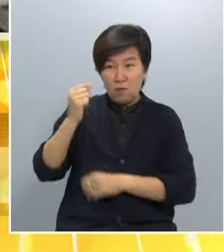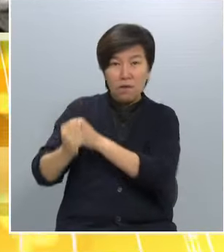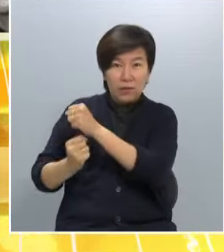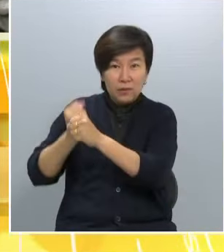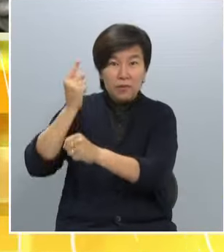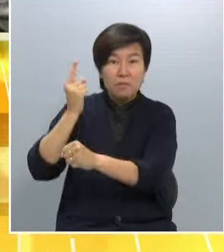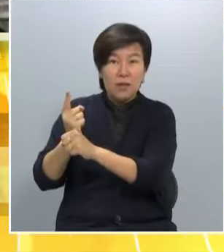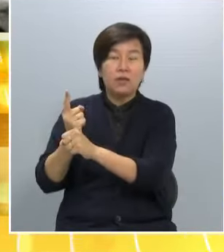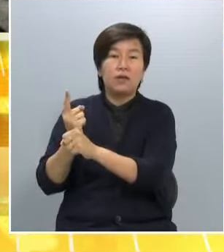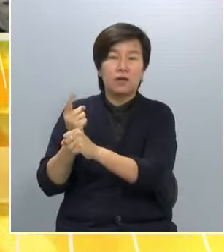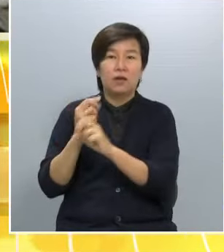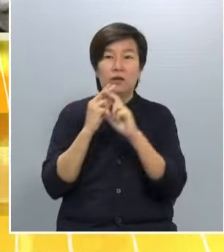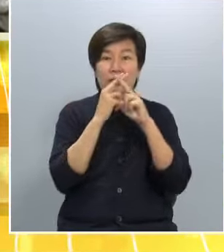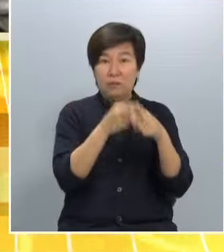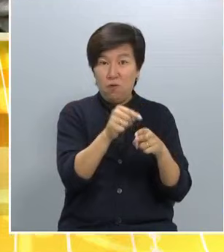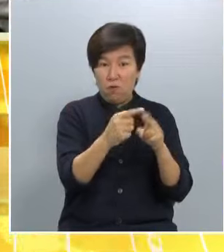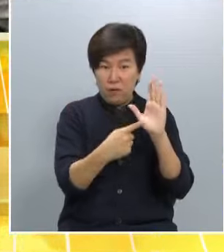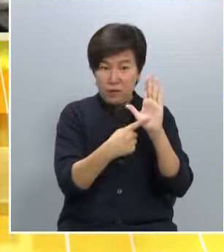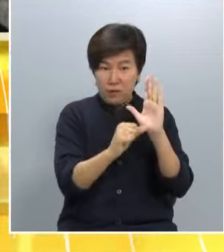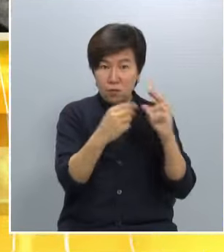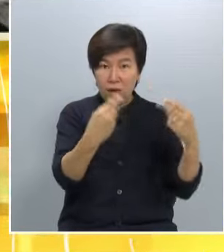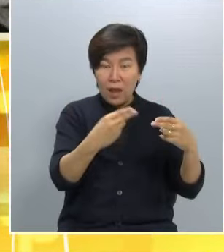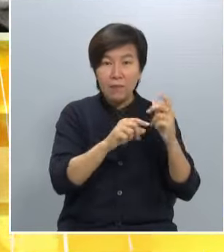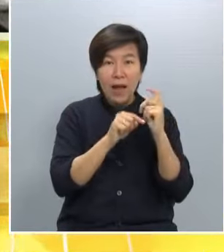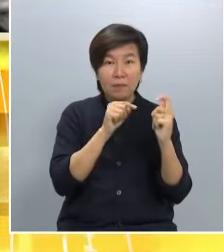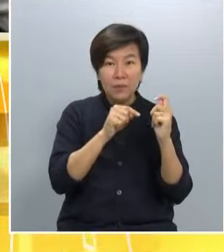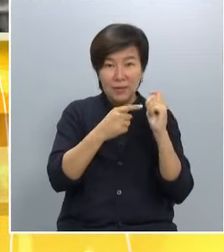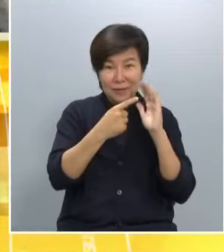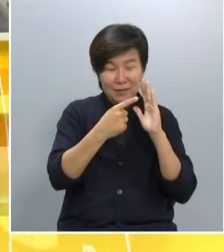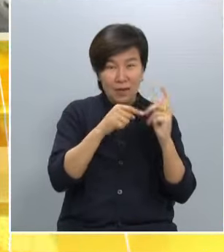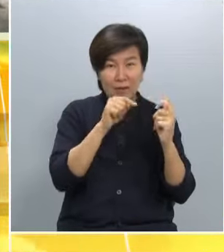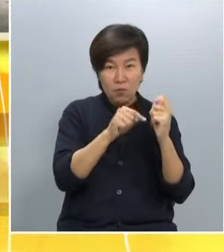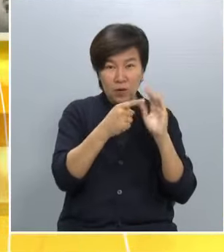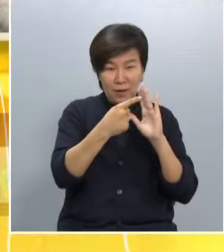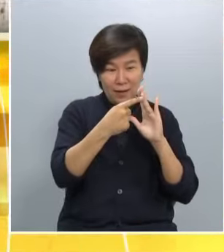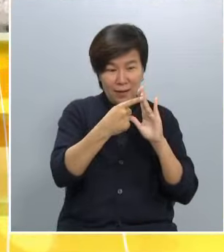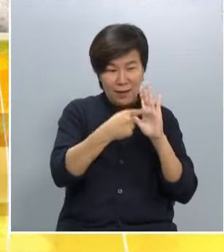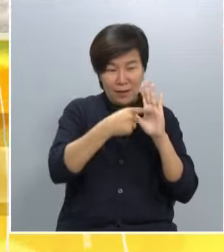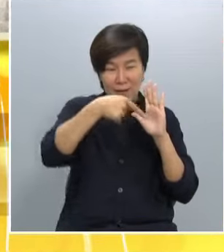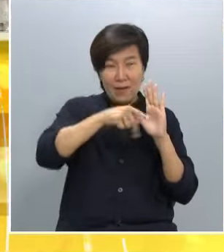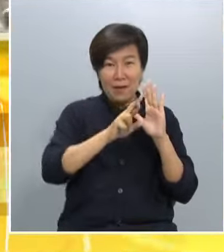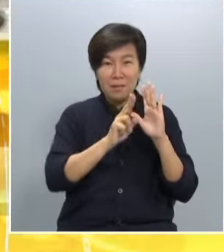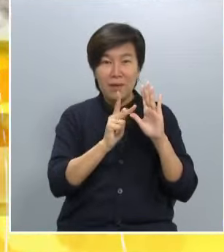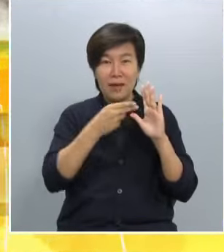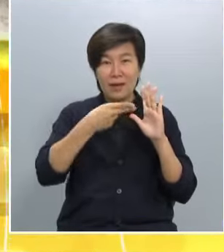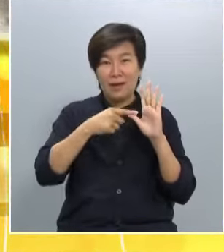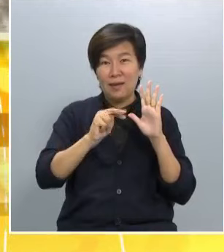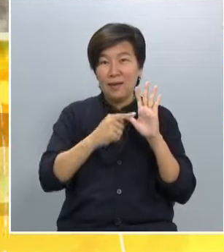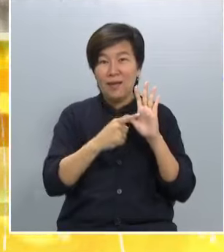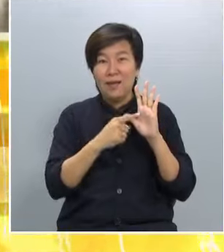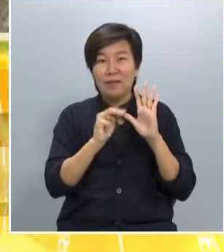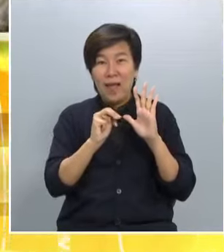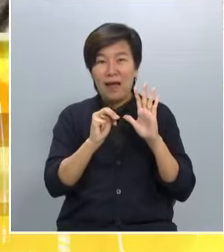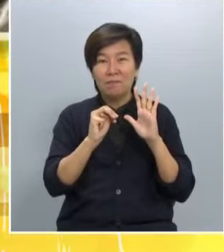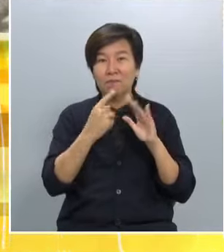ปีเฉพาะที่แพรกหนามแดงจุดเดียวนะคะและยังไม่ครอบคลุมถึงความเสียหายทางสิ่งแวดล้อมด้วยอันนี้พูดถึงแค่ว่า